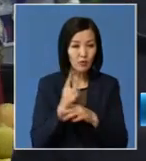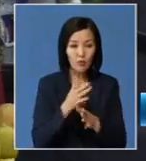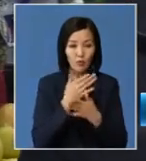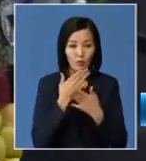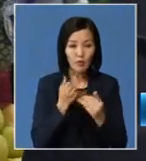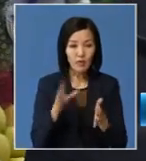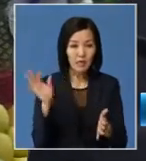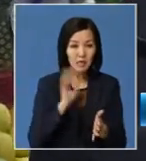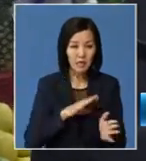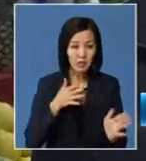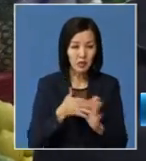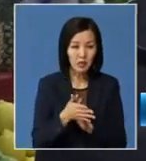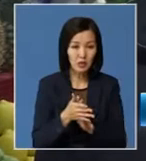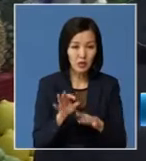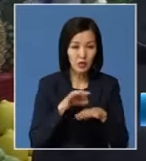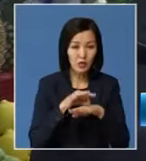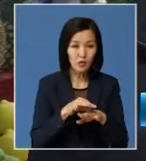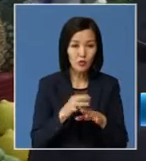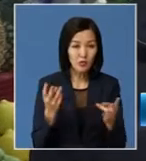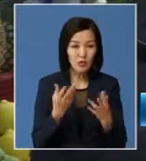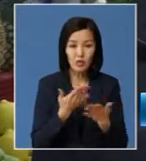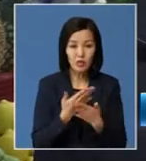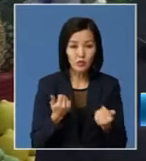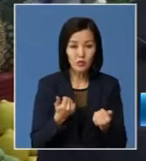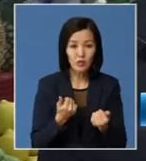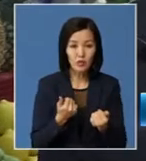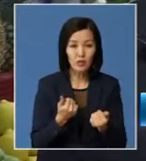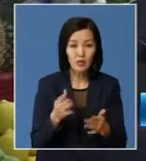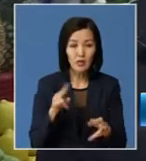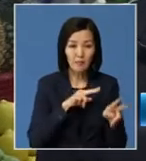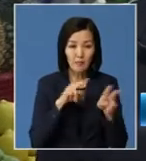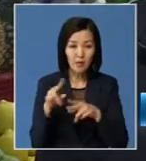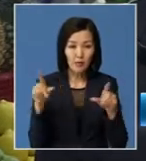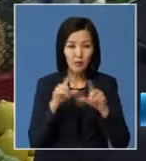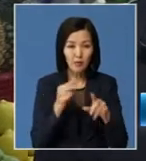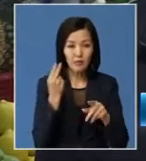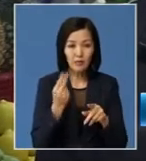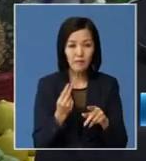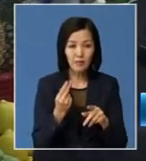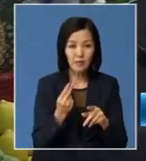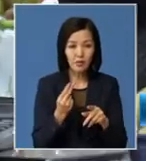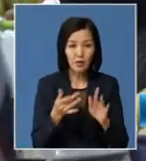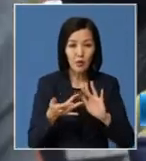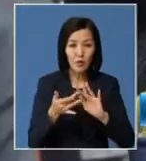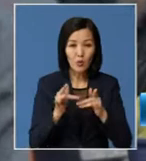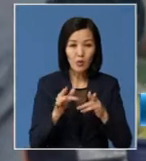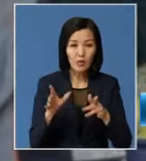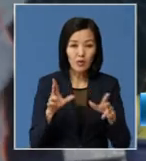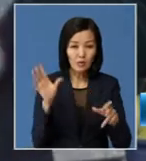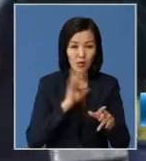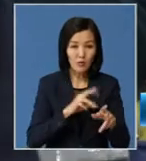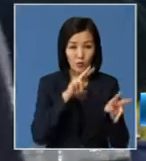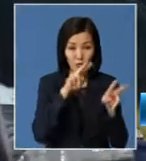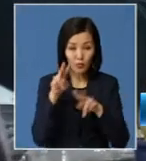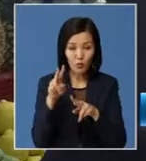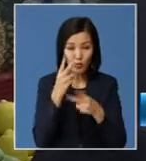Әрі кіріс-шығысты жүргізу журналының қажеті жоқ болады. Ал кірістерді бақылау мекемесі цифрлық жүйе арқылы барлық кірісті көріп отырады.